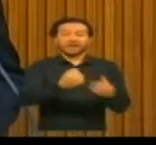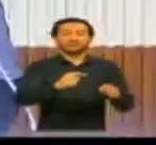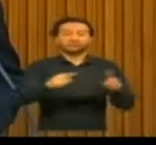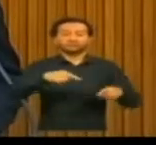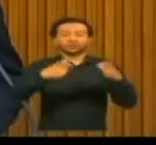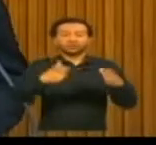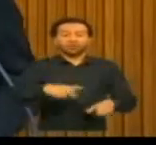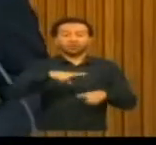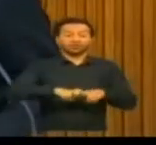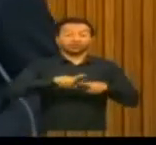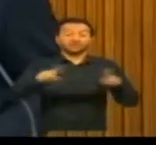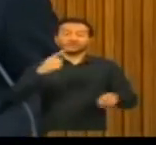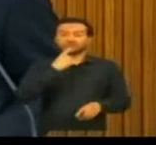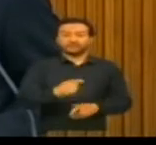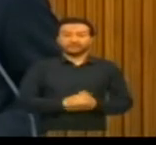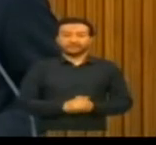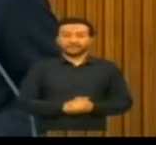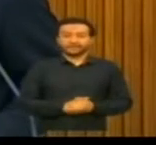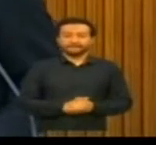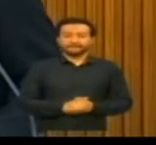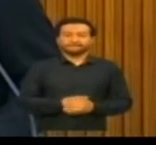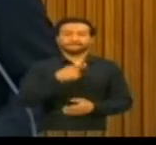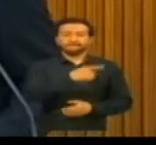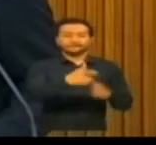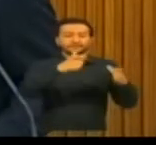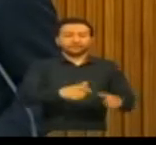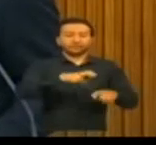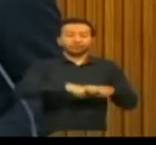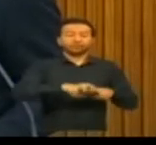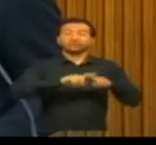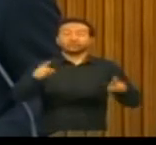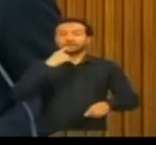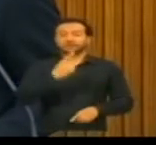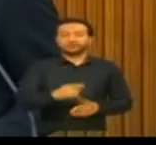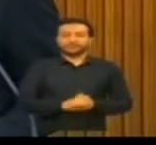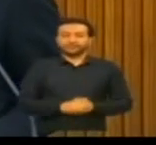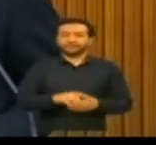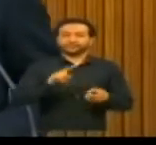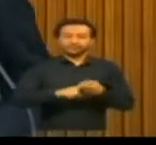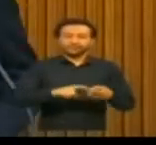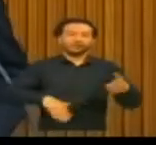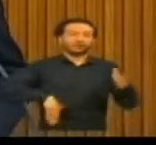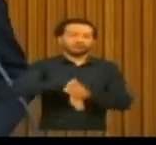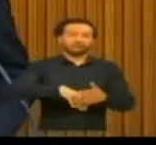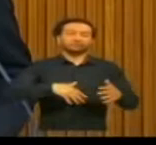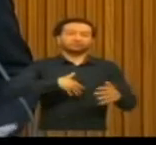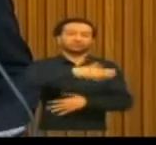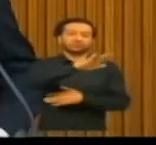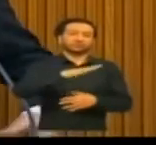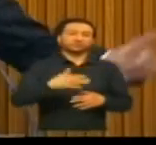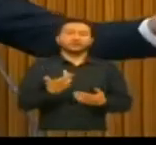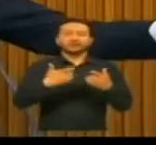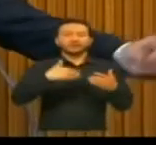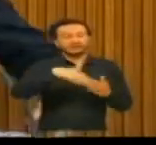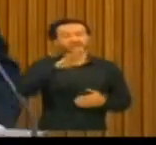burada oturamazsın diyorlar. Burada oturma diyorlar. Ve dağıtıyorlar, copluyorlar. Nereye?